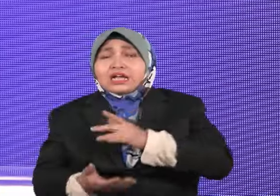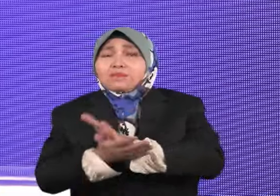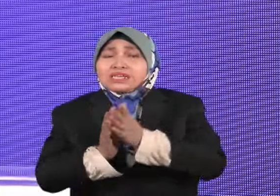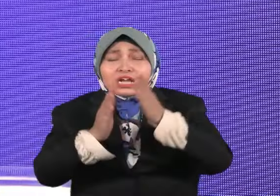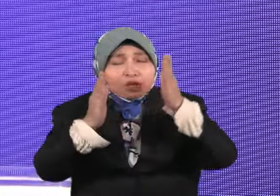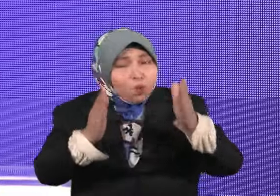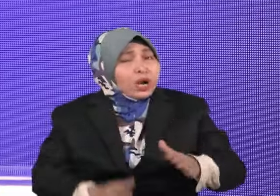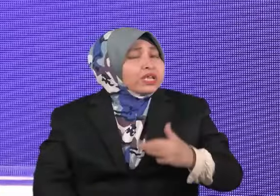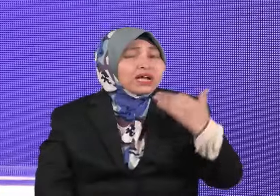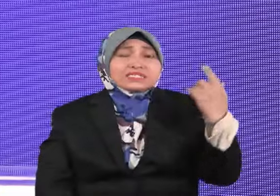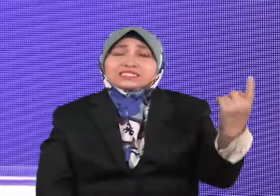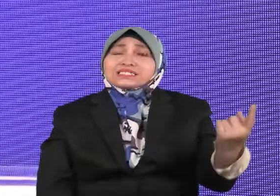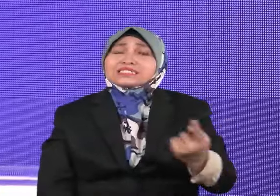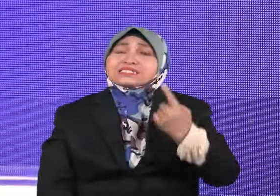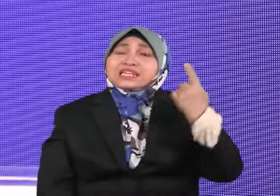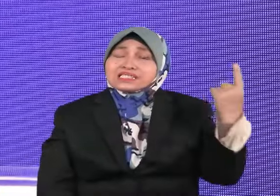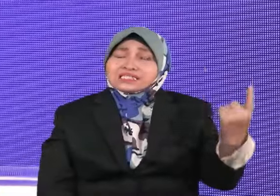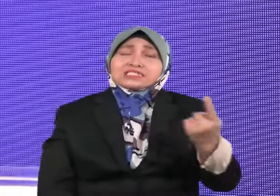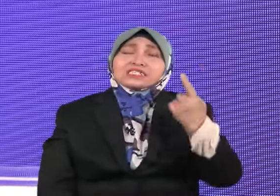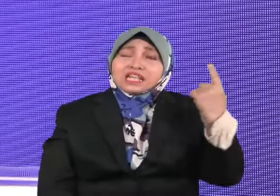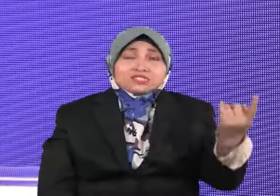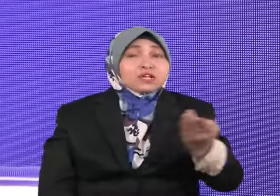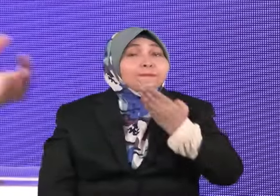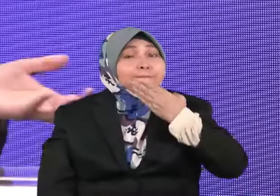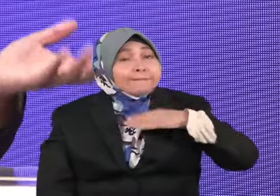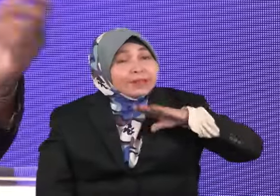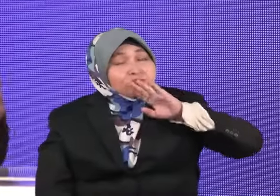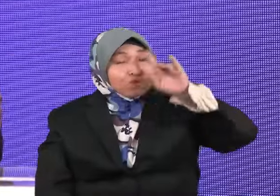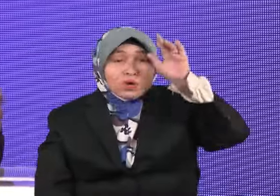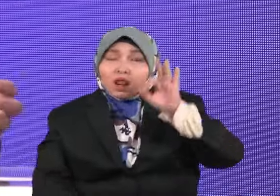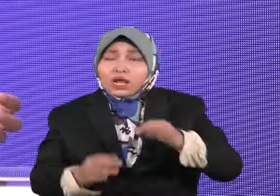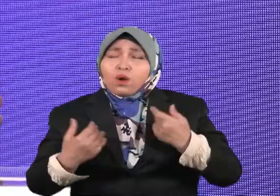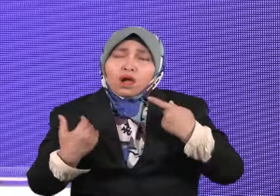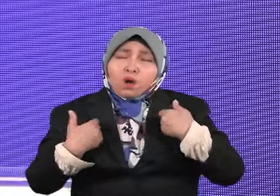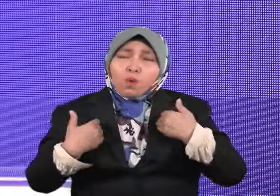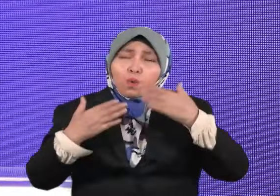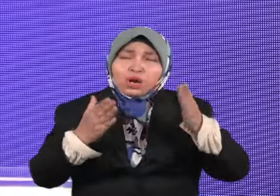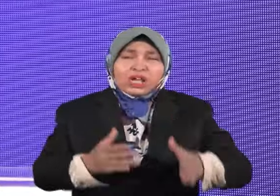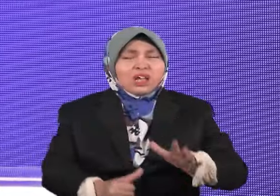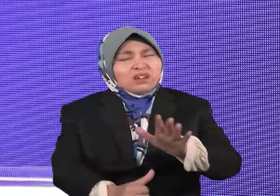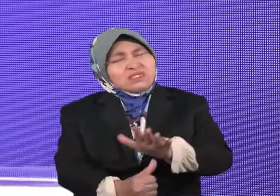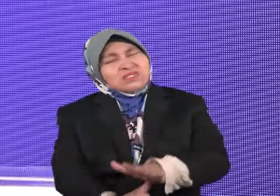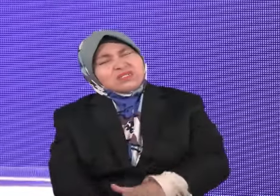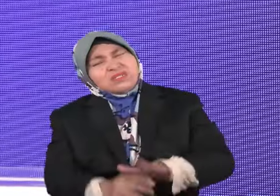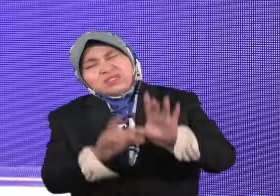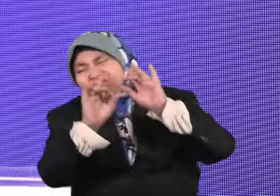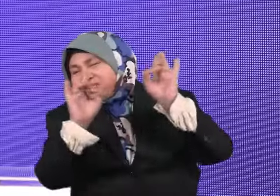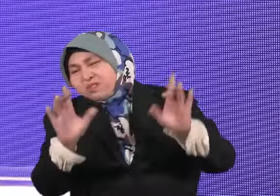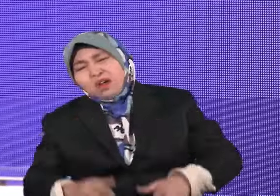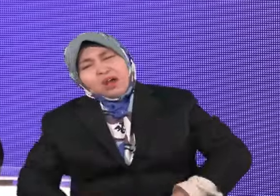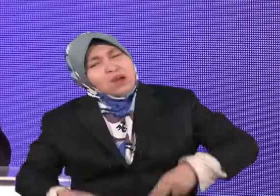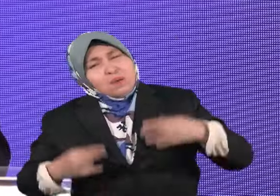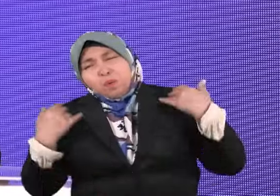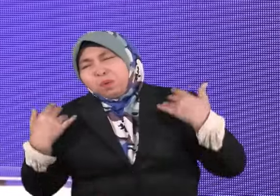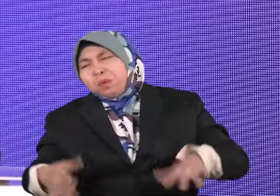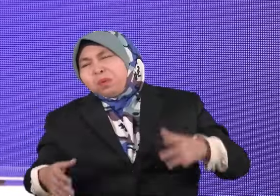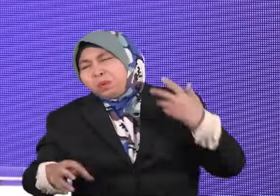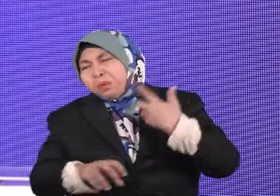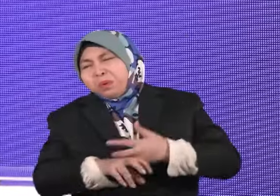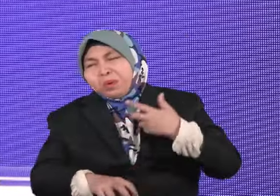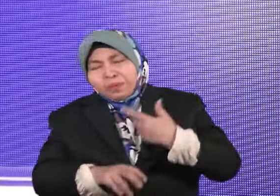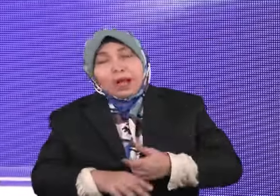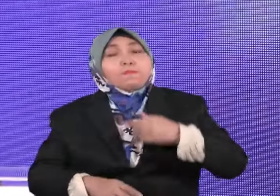orang yang sentiasa bersyukur. Kalau ada orang yang stres, ada orang yang kata ujian hidup saya terlampau besar, sebenarnya Ramadan